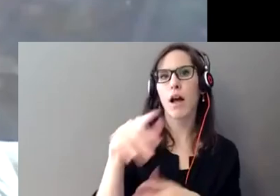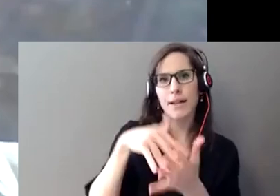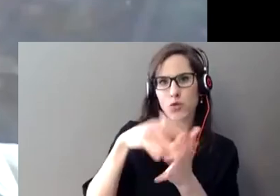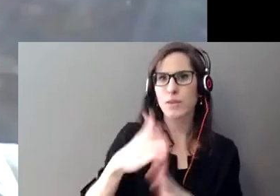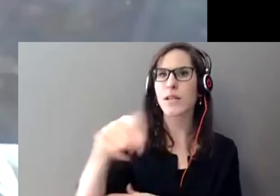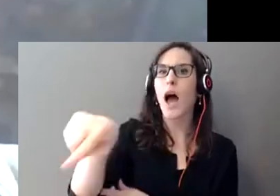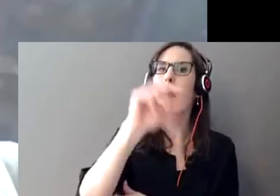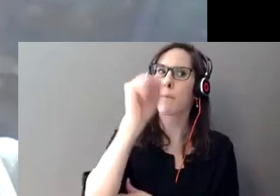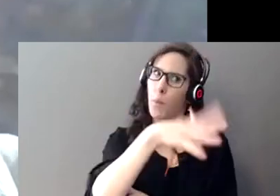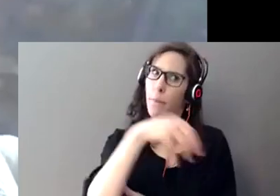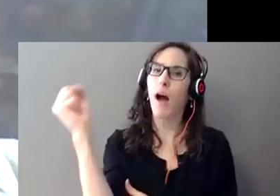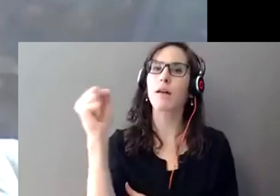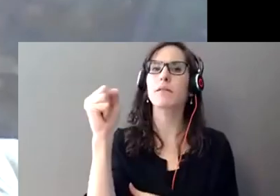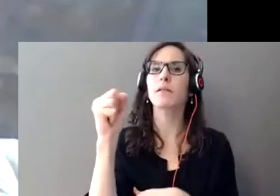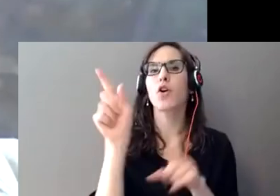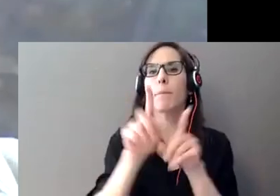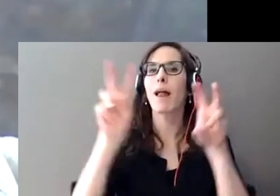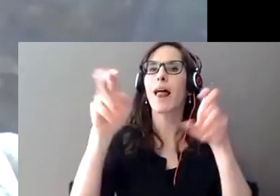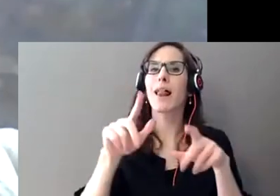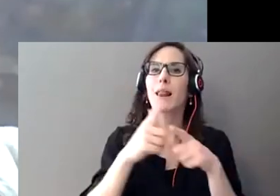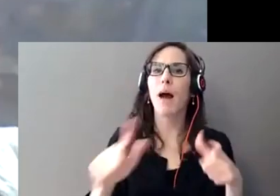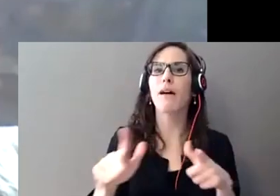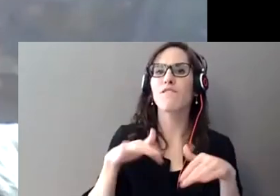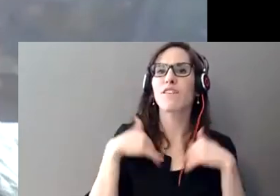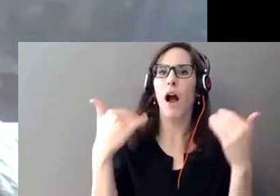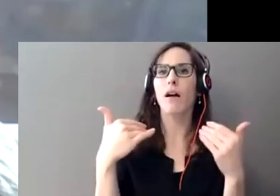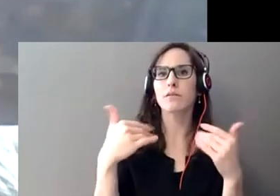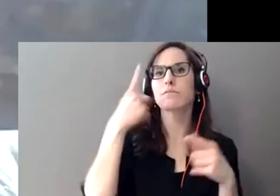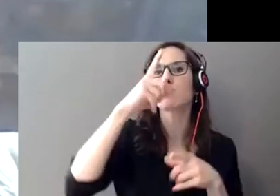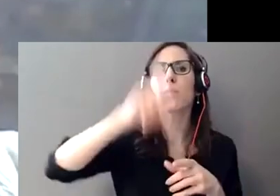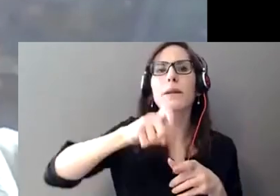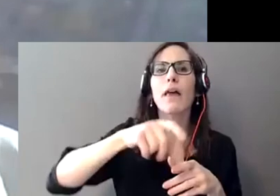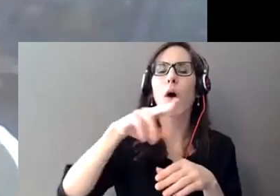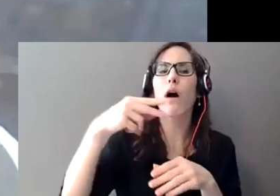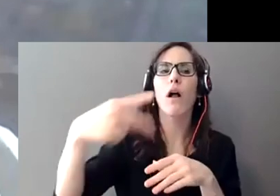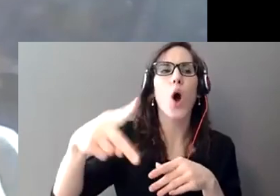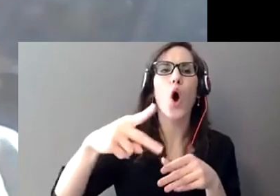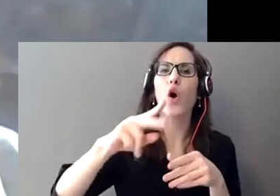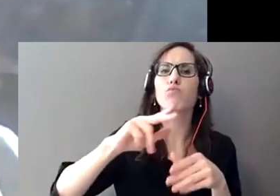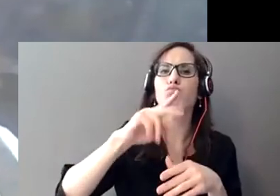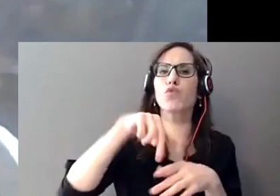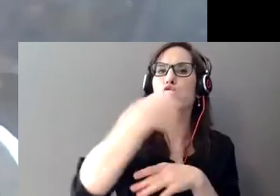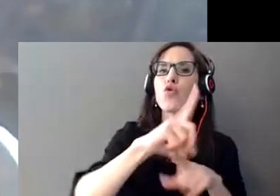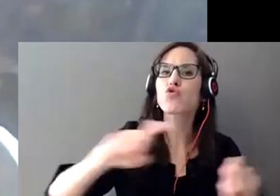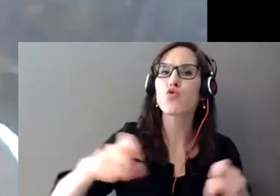obligatoire dans leur cursus il y a la LSF voilà des touches comme ça qui font que